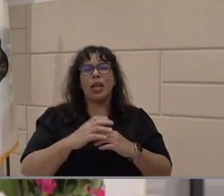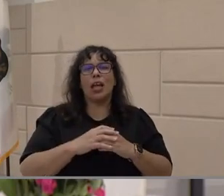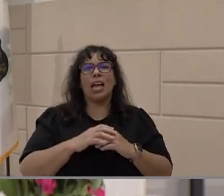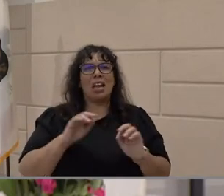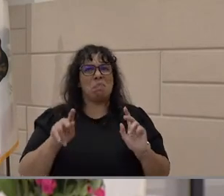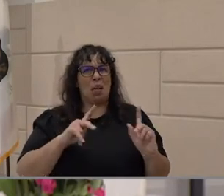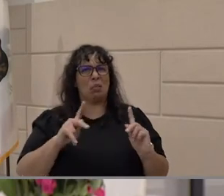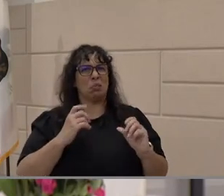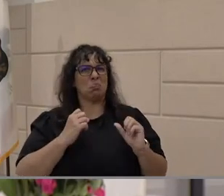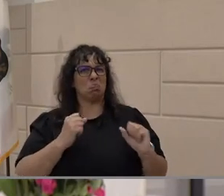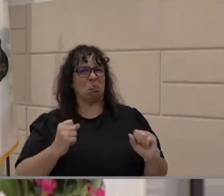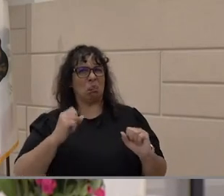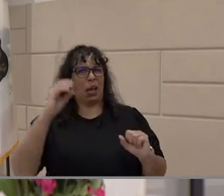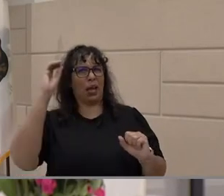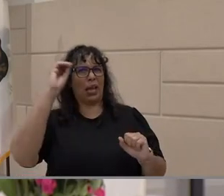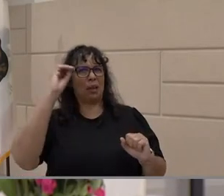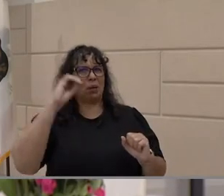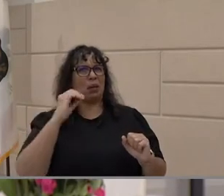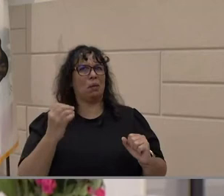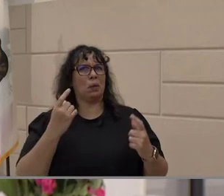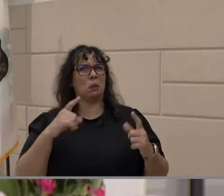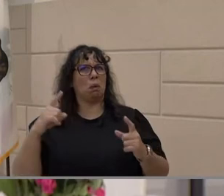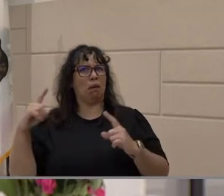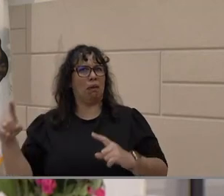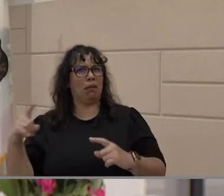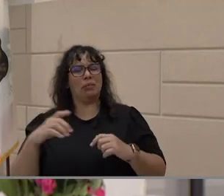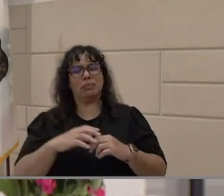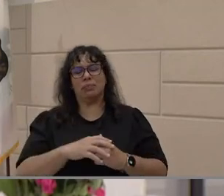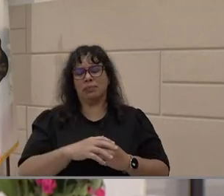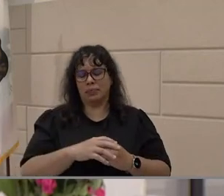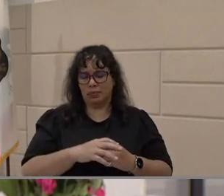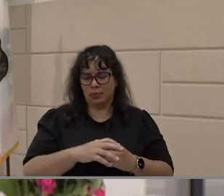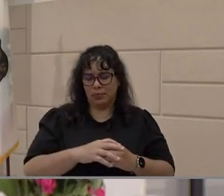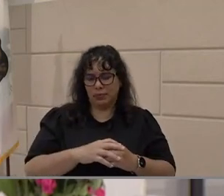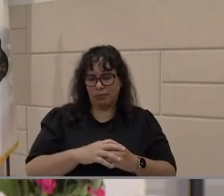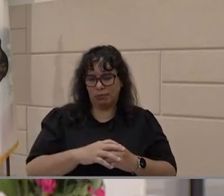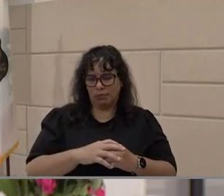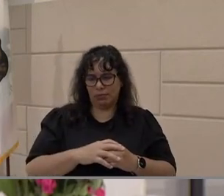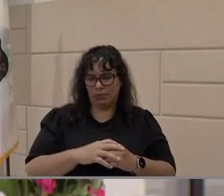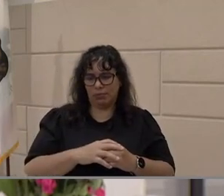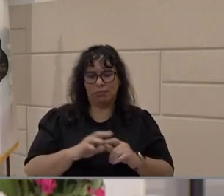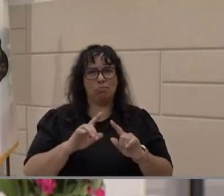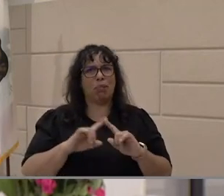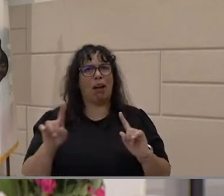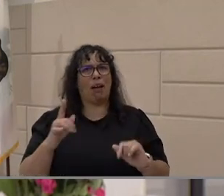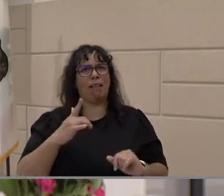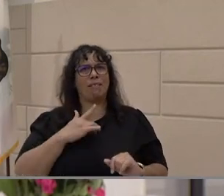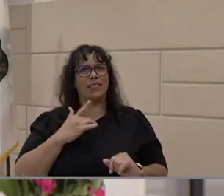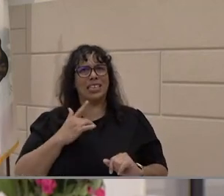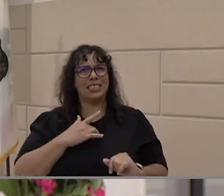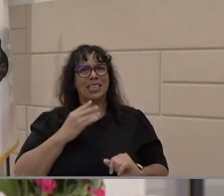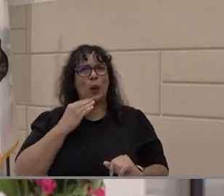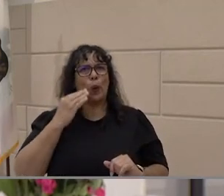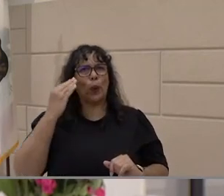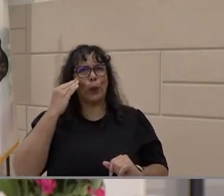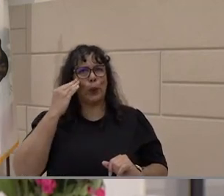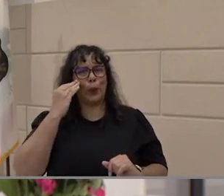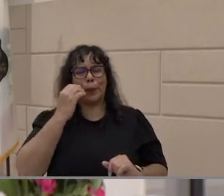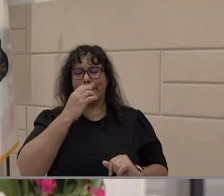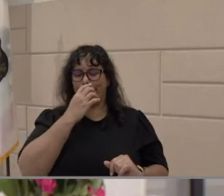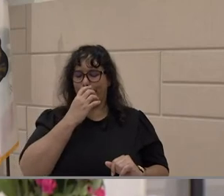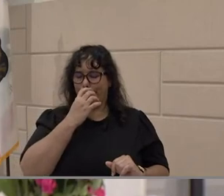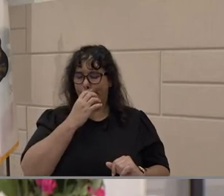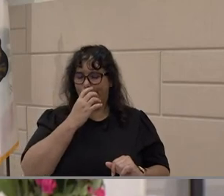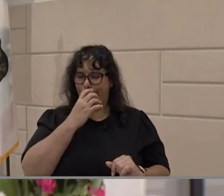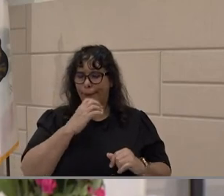อำเภอไว้ได้ละปีเรียปิงจัดหรือก็กึศหมกเลยกิจการได้ยังถือในห้ายคือวิ